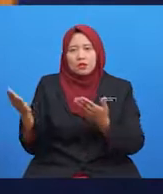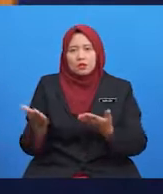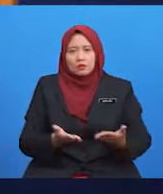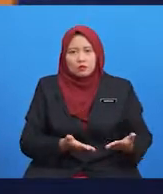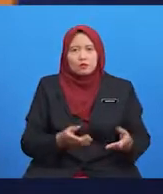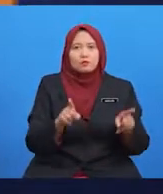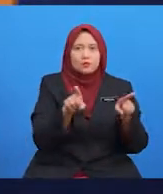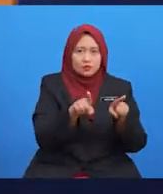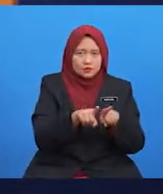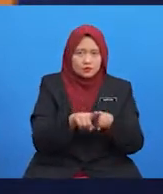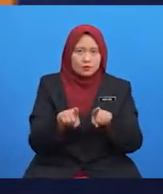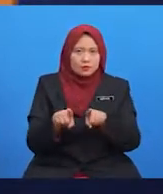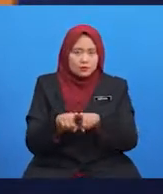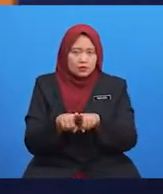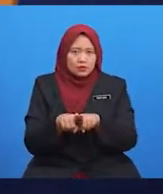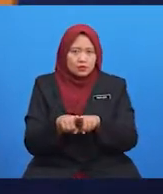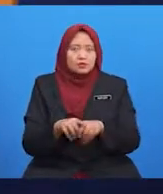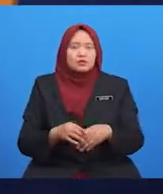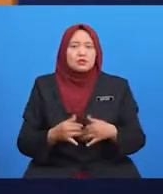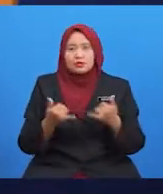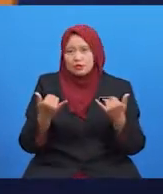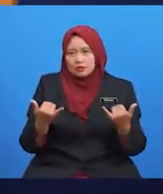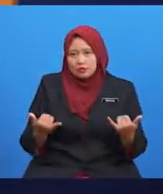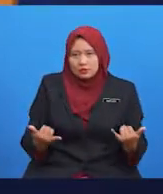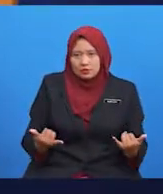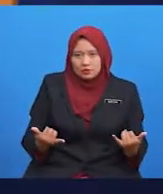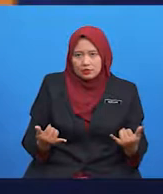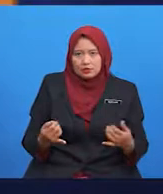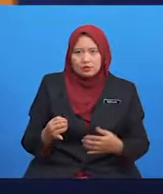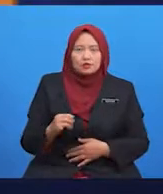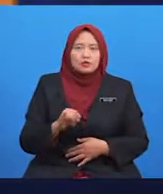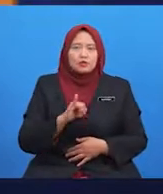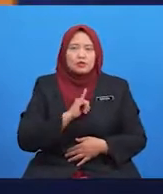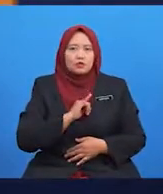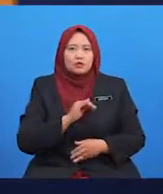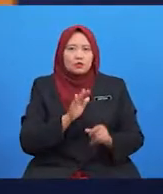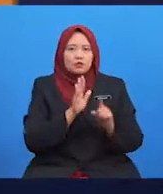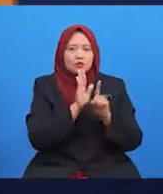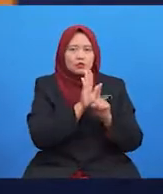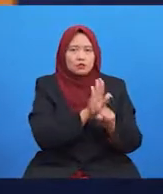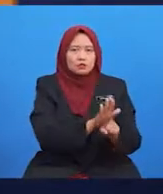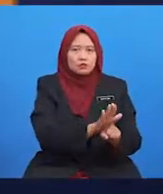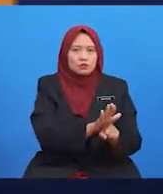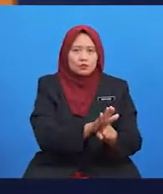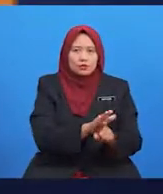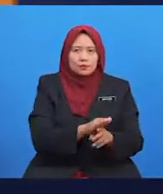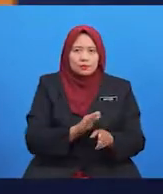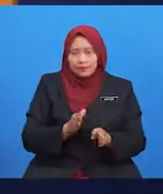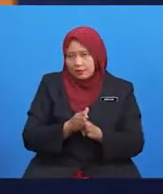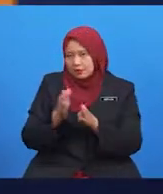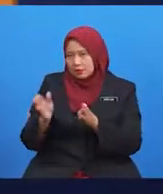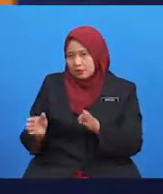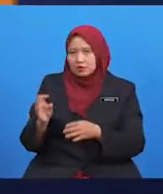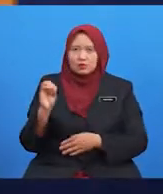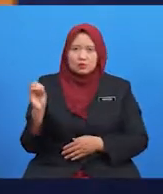Kini ketika aku berjemaah, di sisiku dia tiada, tetapi sugi